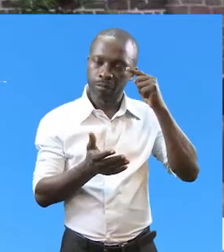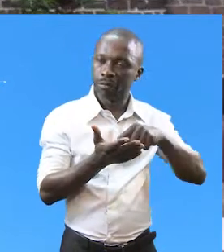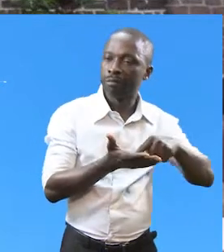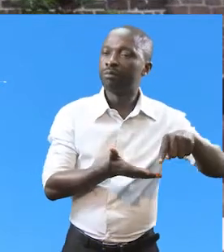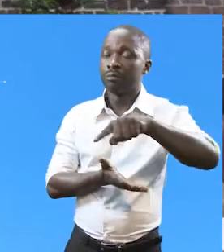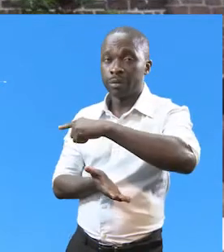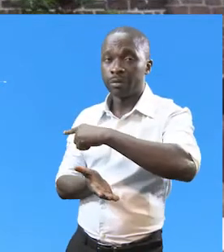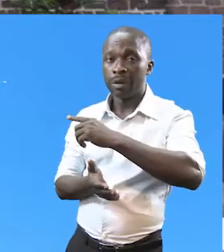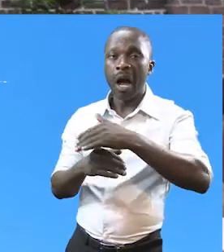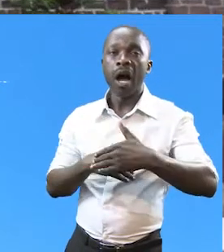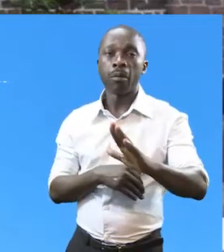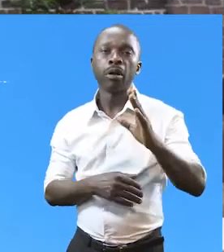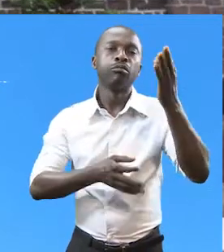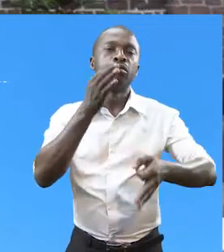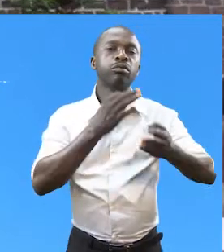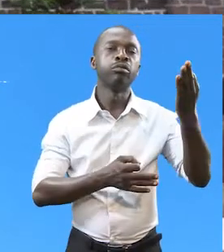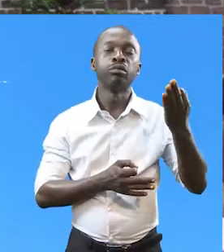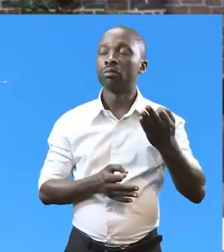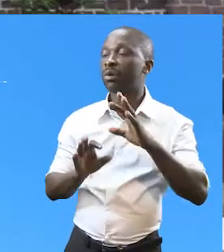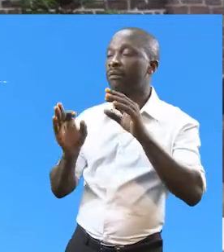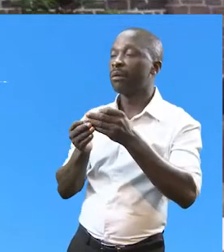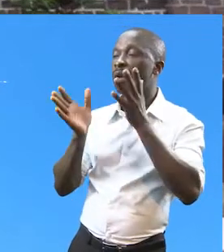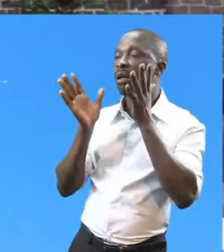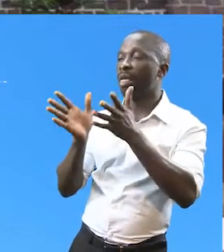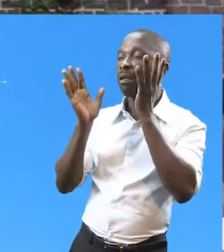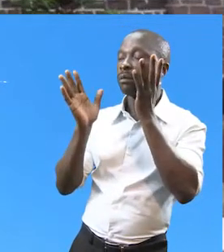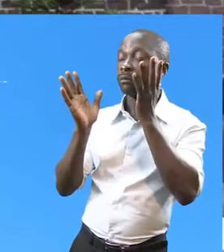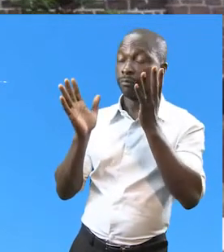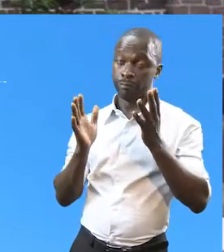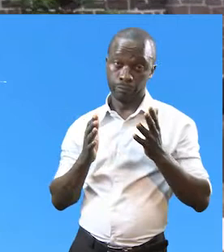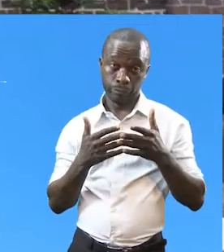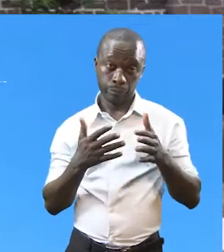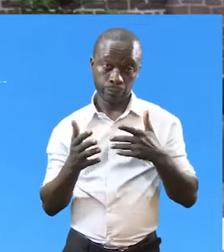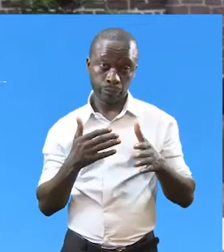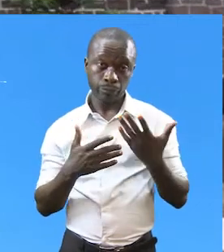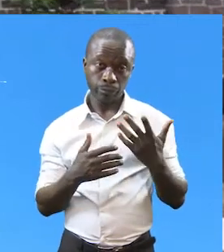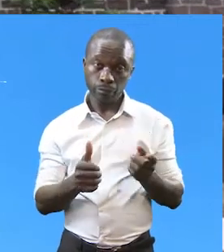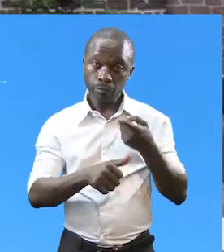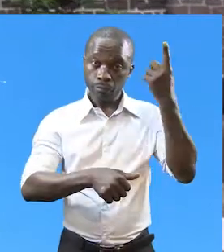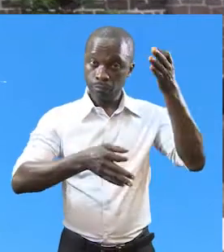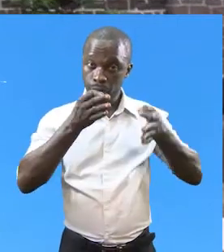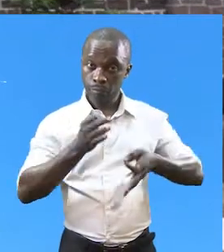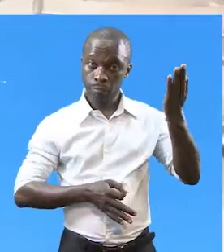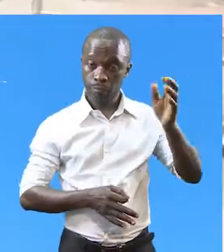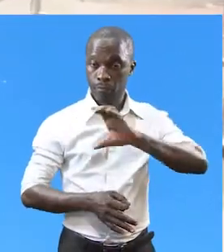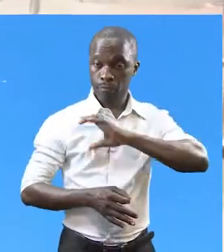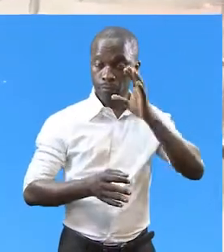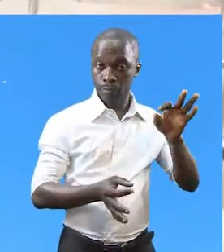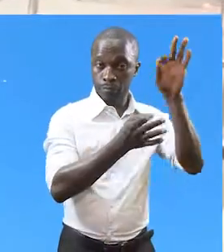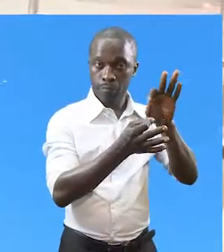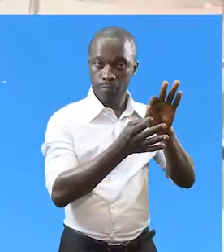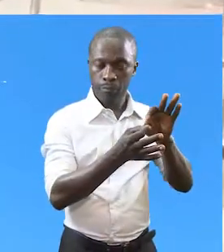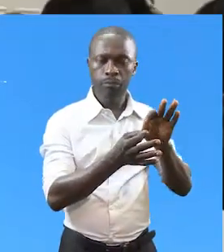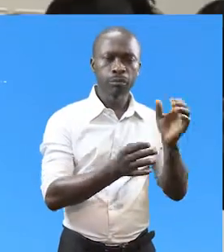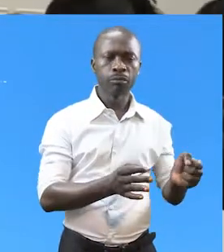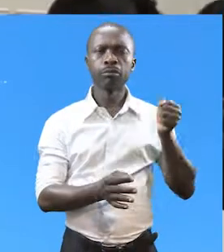n'ayant aucune indemnisation. Néanmoins, au sorti de ce premier jugement, le commissaire principal de Chekona a été condamné